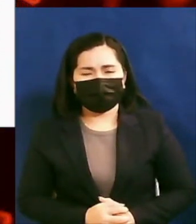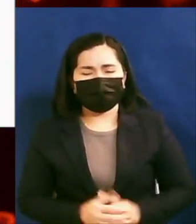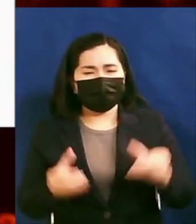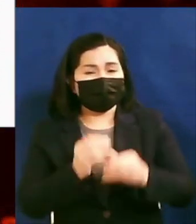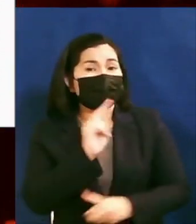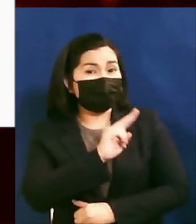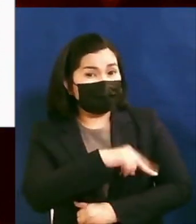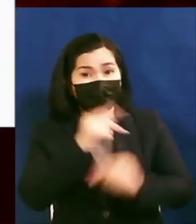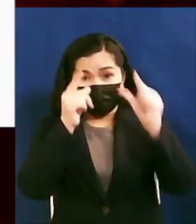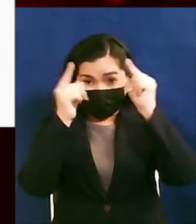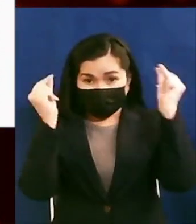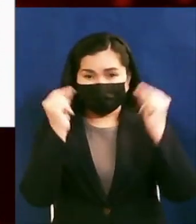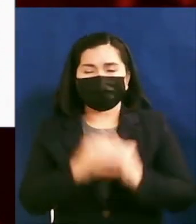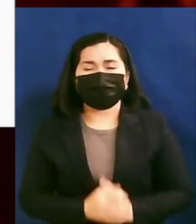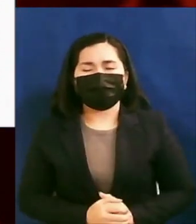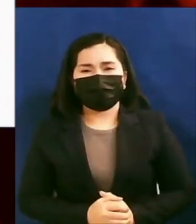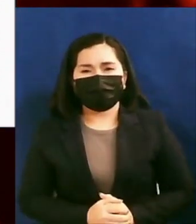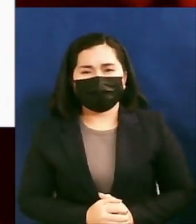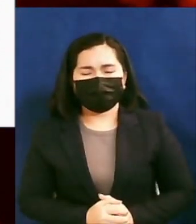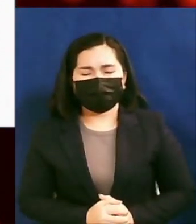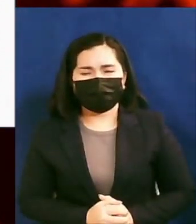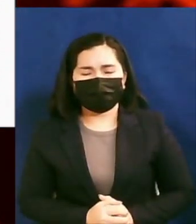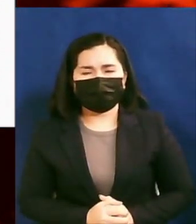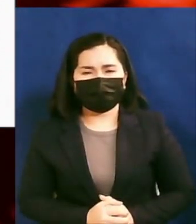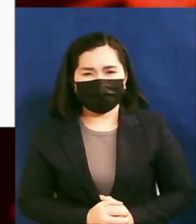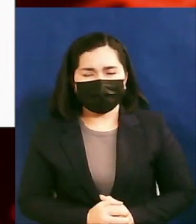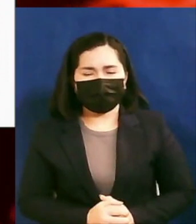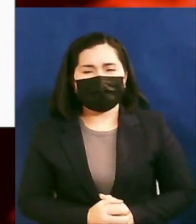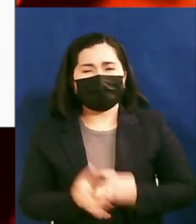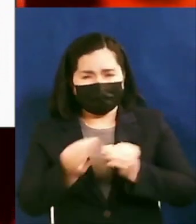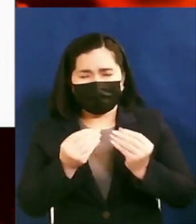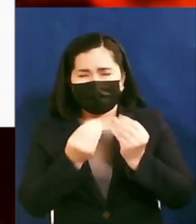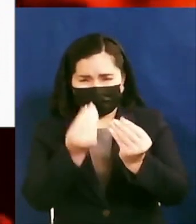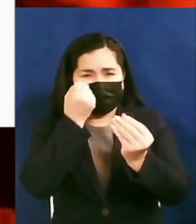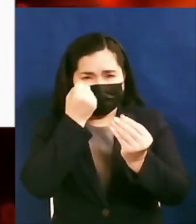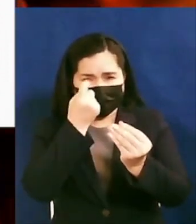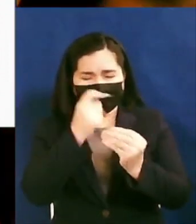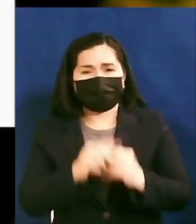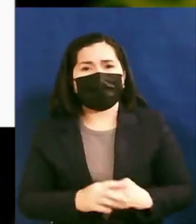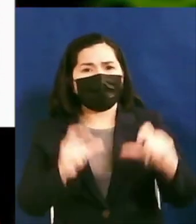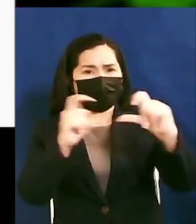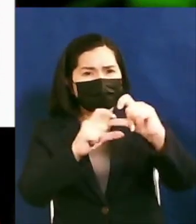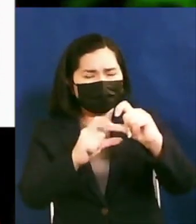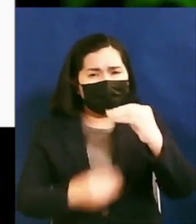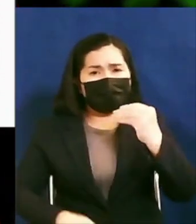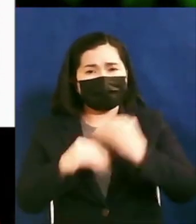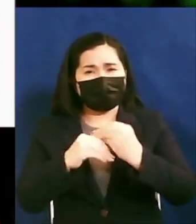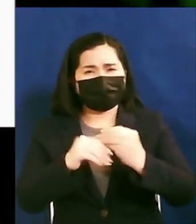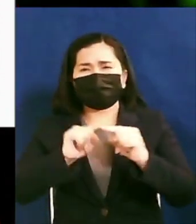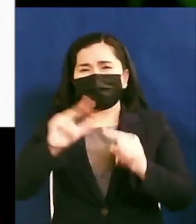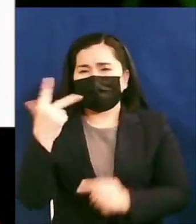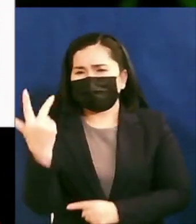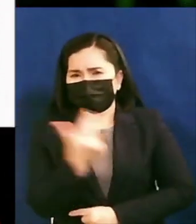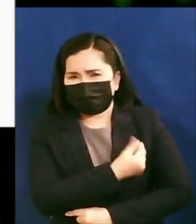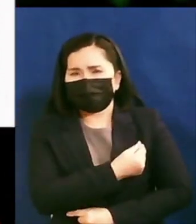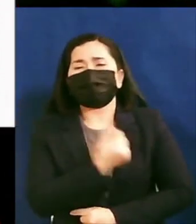สาธารณสุขด่านหน้านะครับอันนี้ก็คืออธิบายให้เห็นชัดๆว่าที่ไฟเซอร์มาเติมนะครับเป็นเข็มกระตุ้นนะครับ